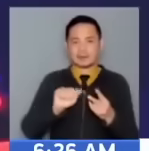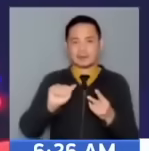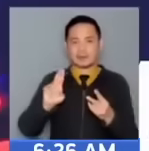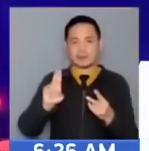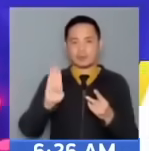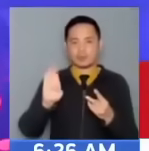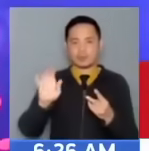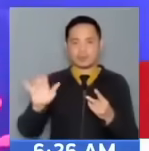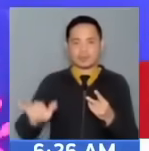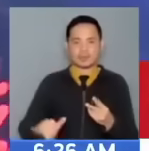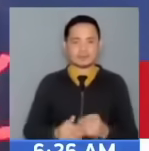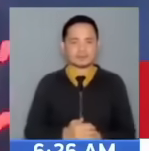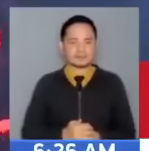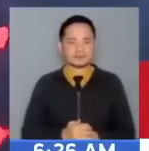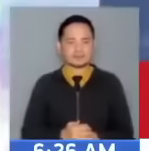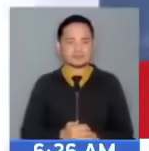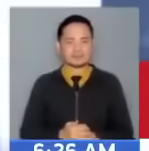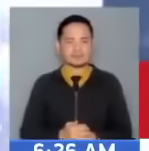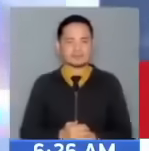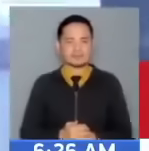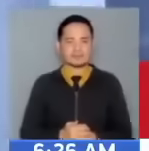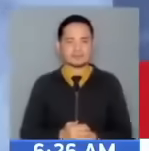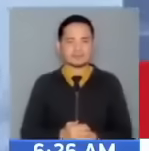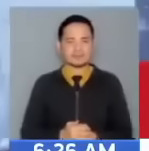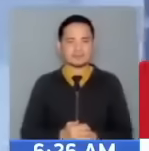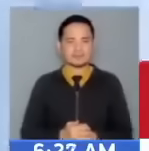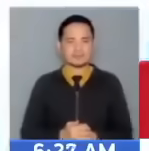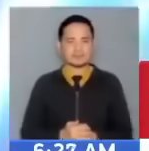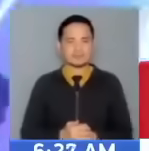Kata! Hi,